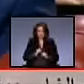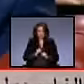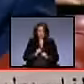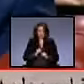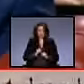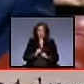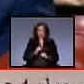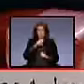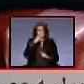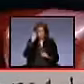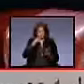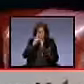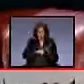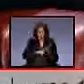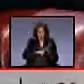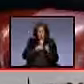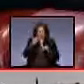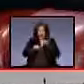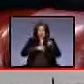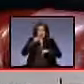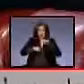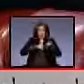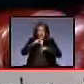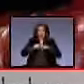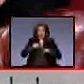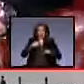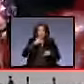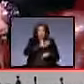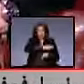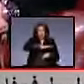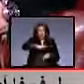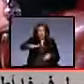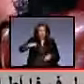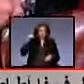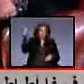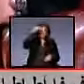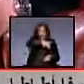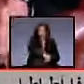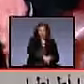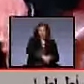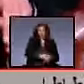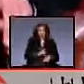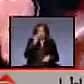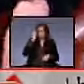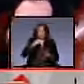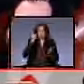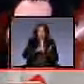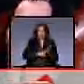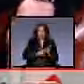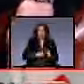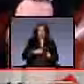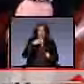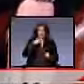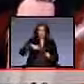جد؟ اول مصحف يعني المشهد ده حقيقي؟ وقعنا في الترعه بالجلاليب، احنا راكبين الكارته وقبل الشوط ما يبتدي ماسك الكرباج استاذ لطفي